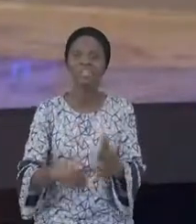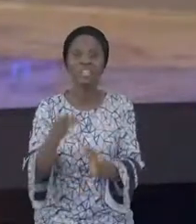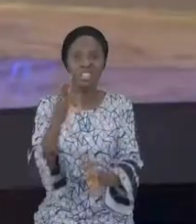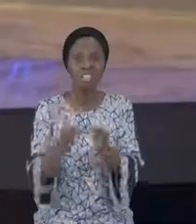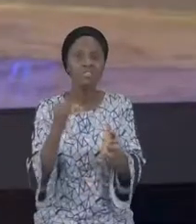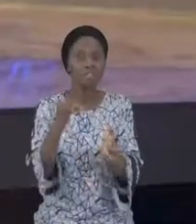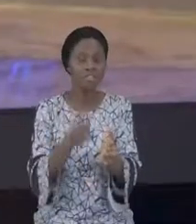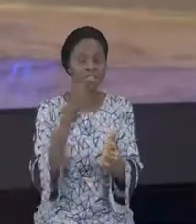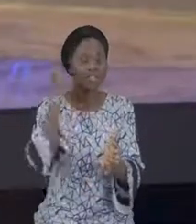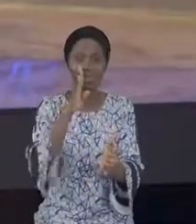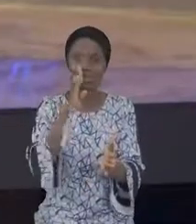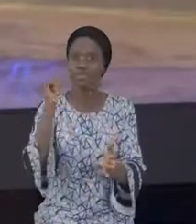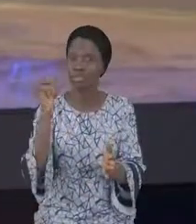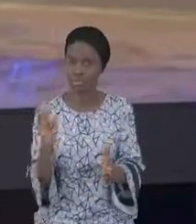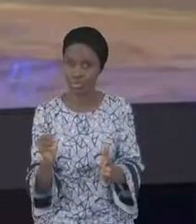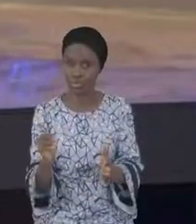ainsi,